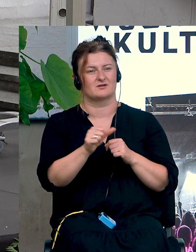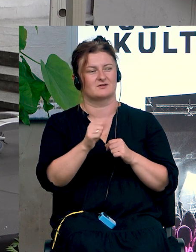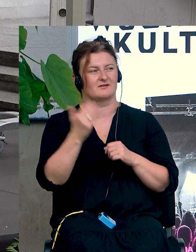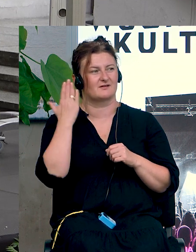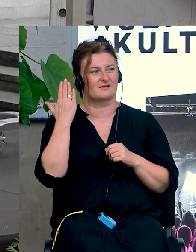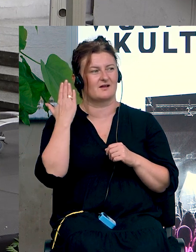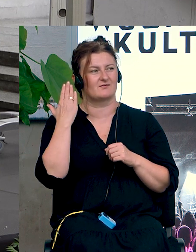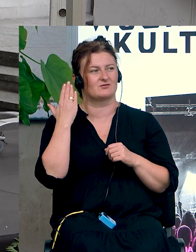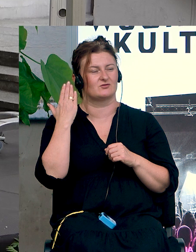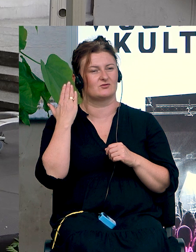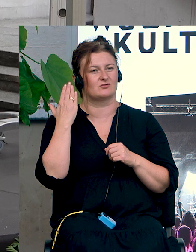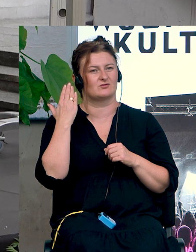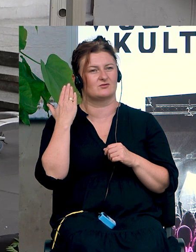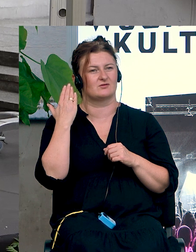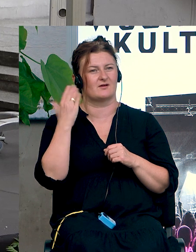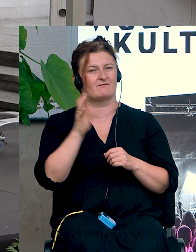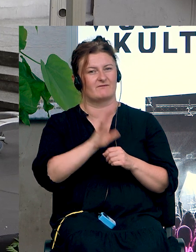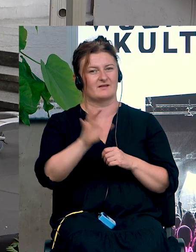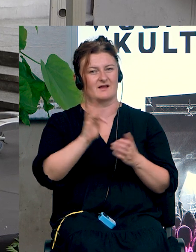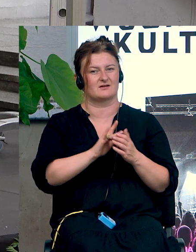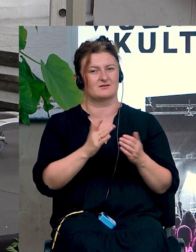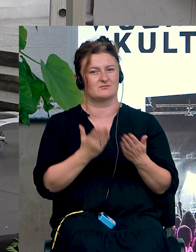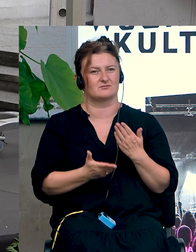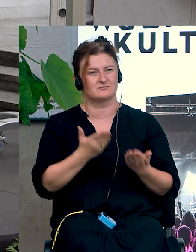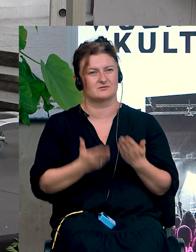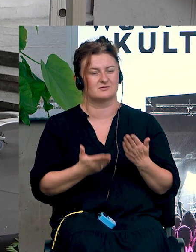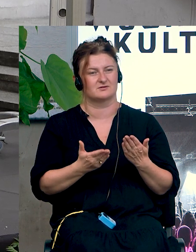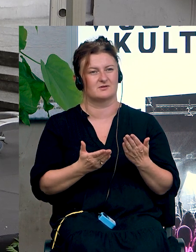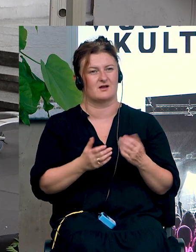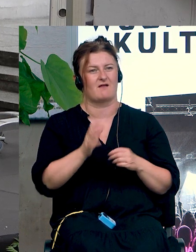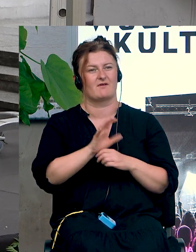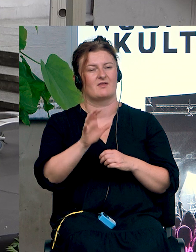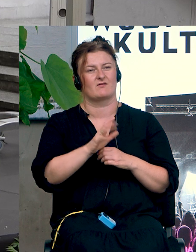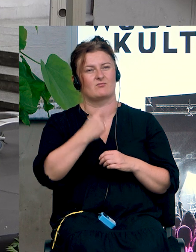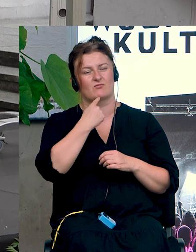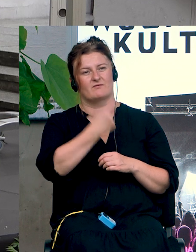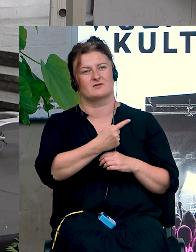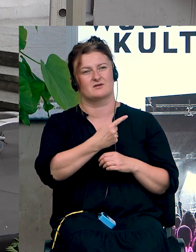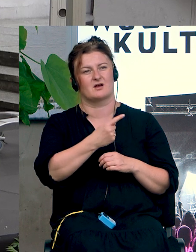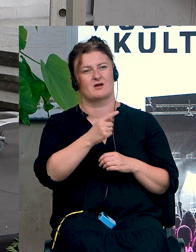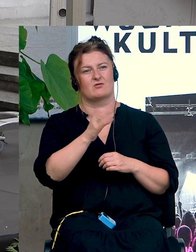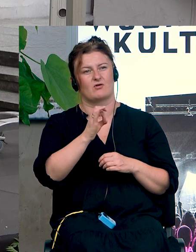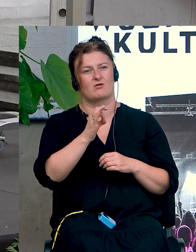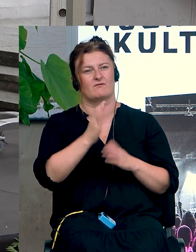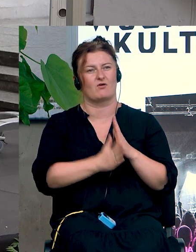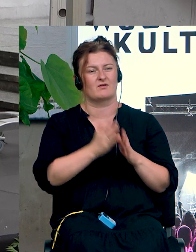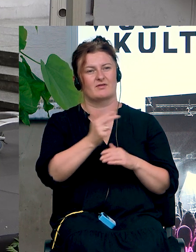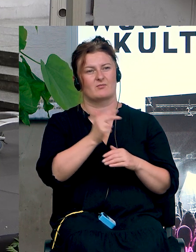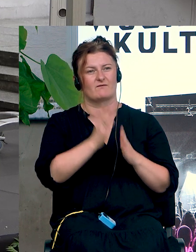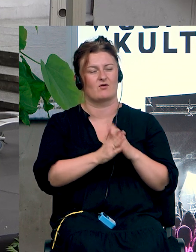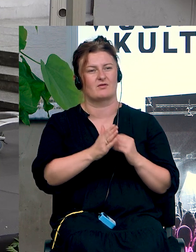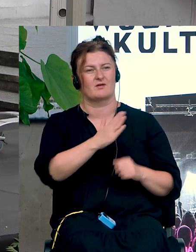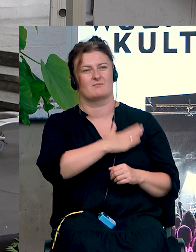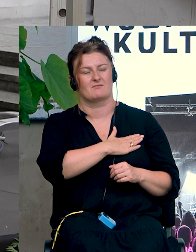що і видавництво сказало, що про війну, про патріотизм історичний дуже багато є українських, давайте